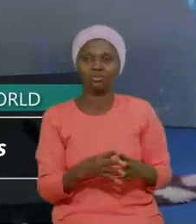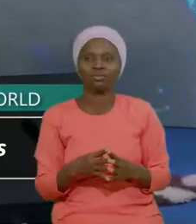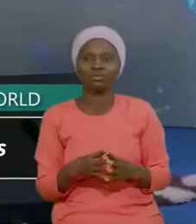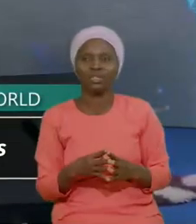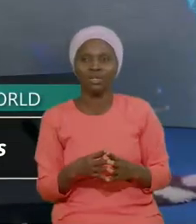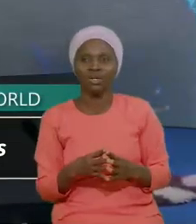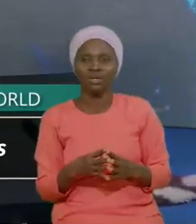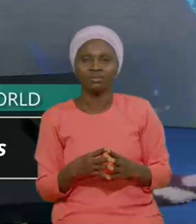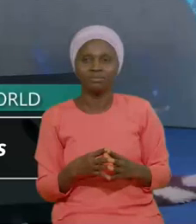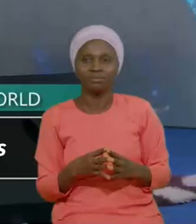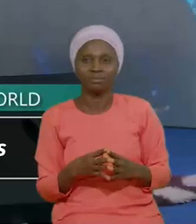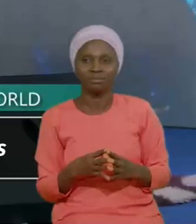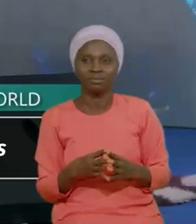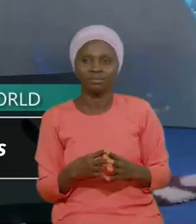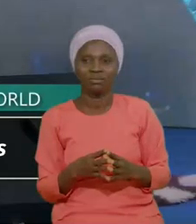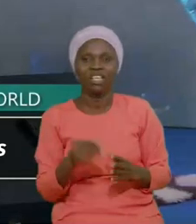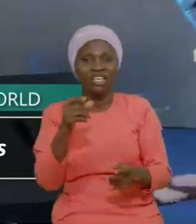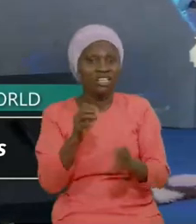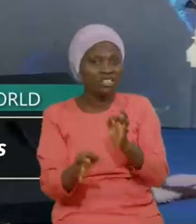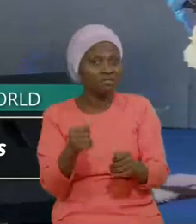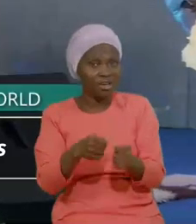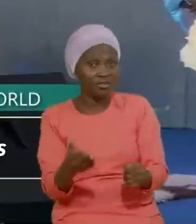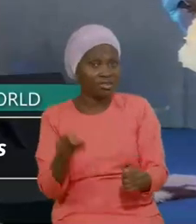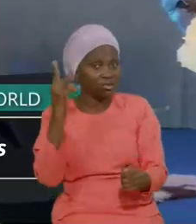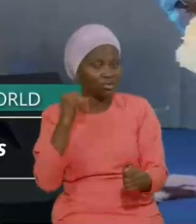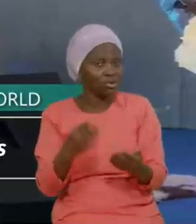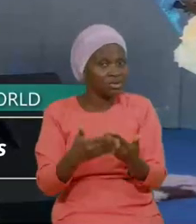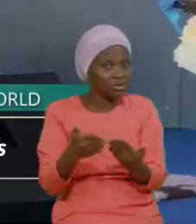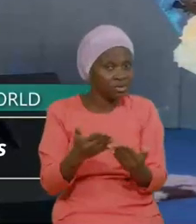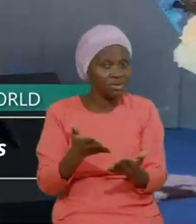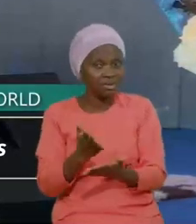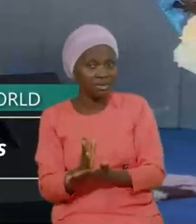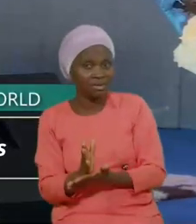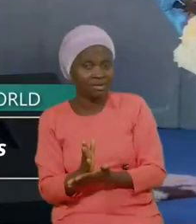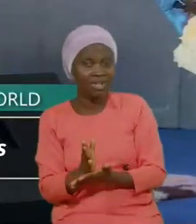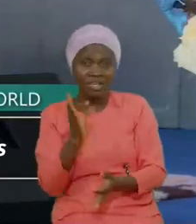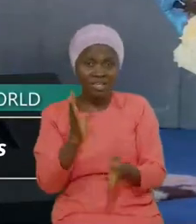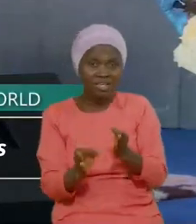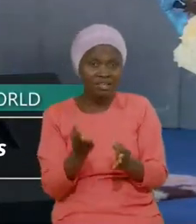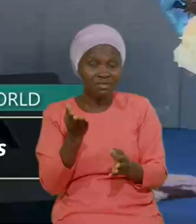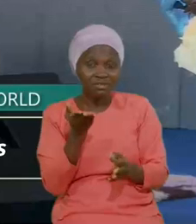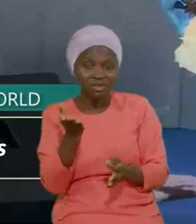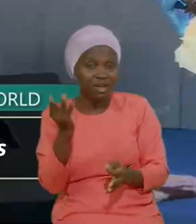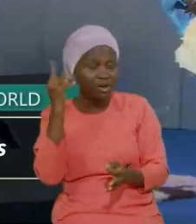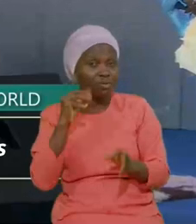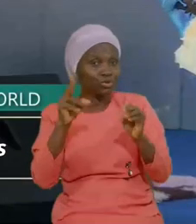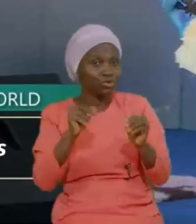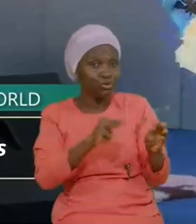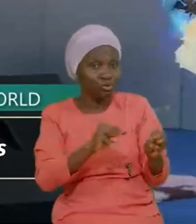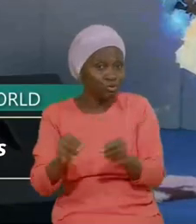de solution. Si tout était facile, si tout allait bien